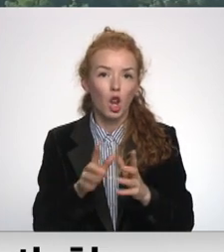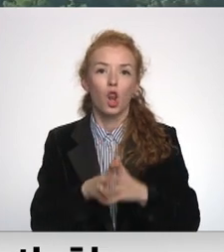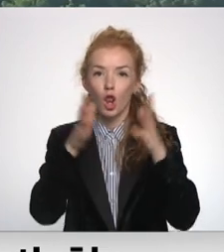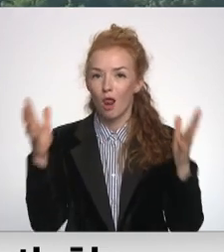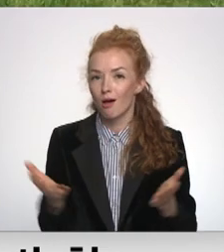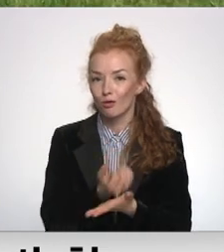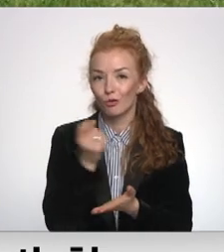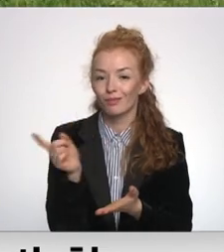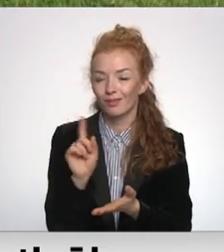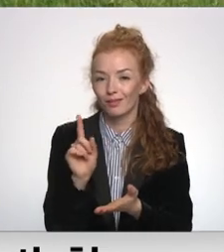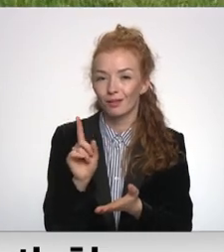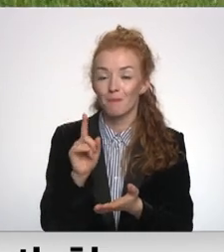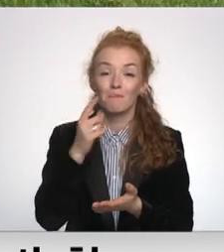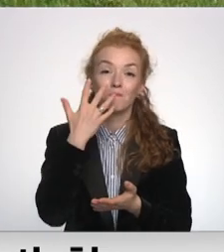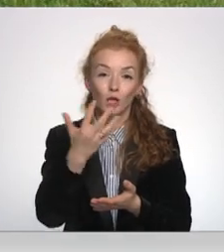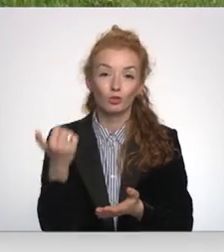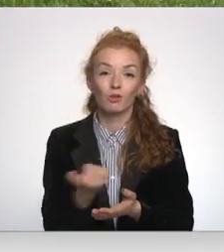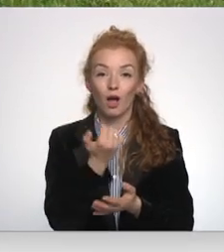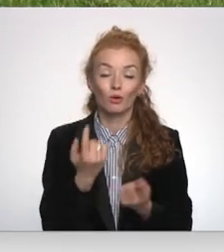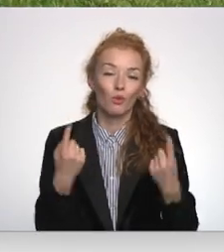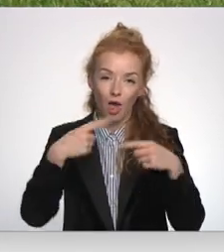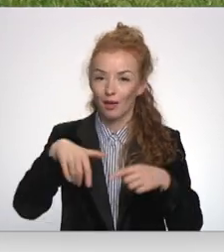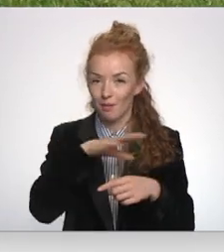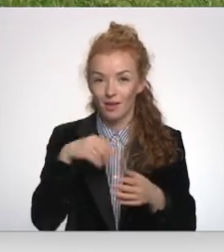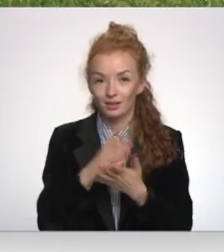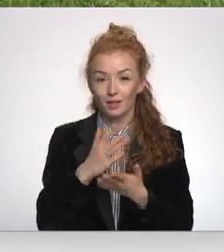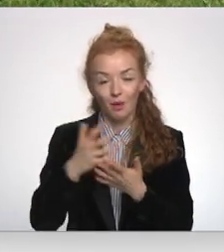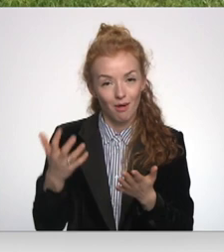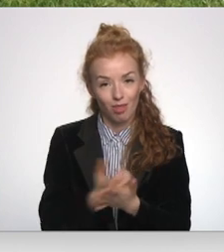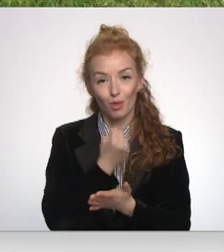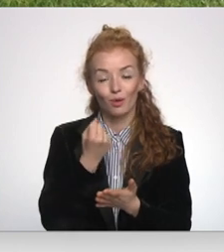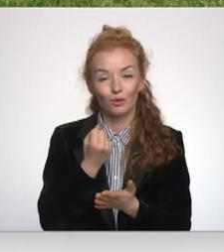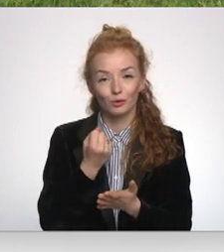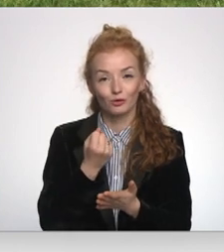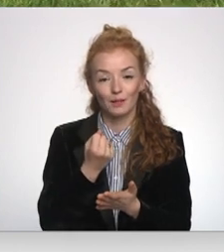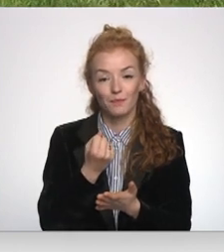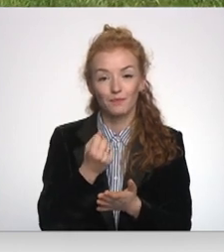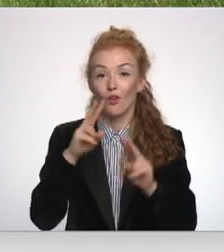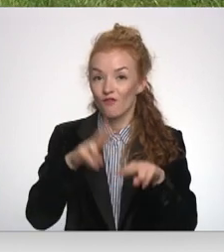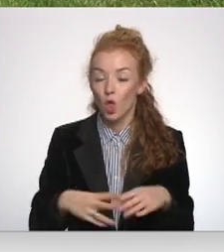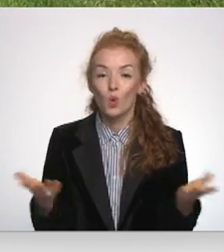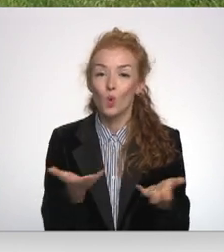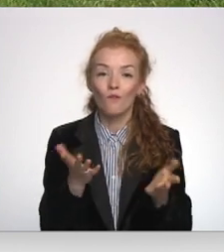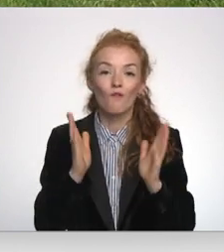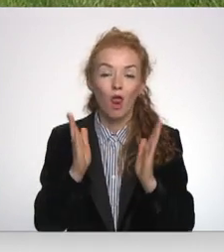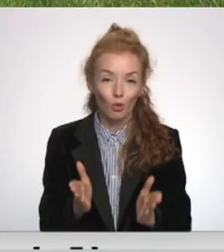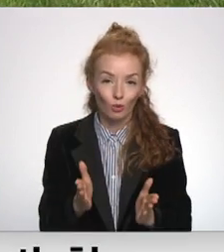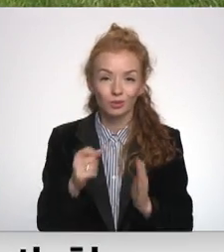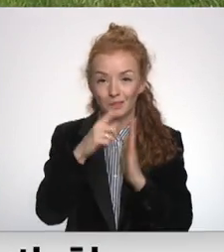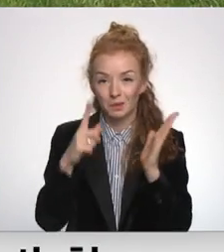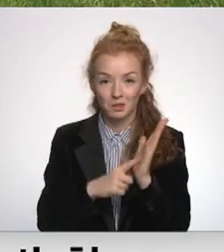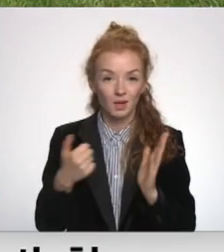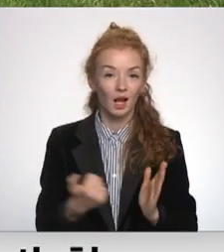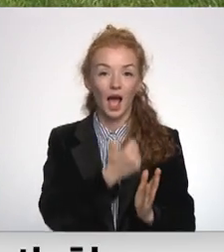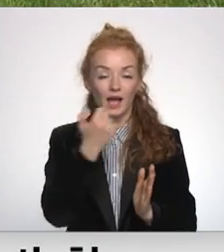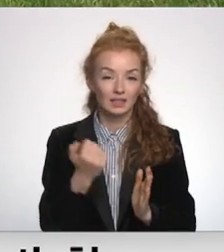vērienīgāki atradumi. Nu, pa 5 gadiem mēs esam atraduši vietu, kur varētu būt 17.